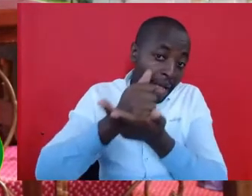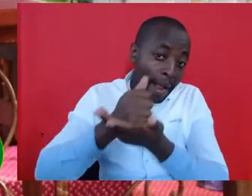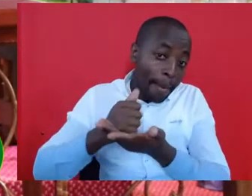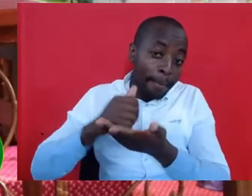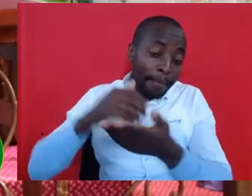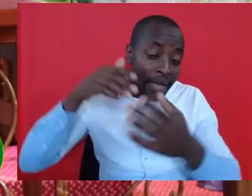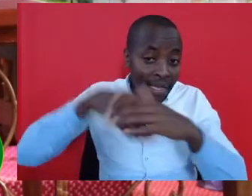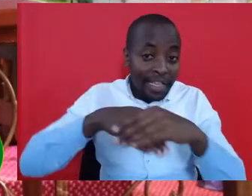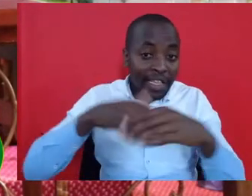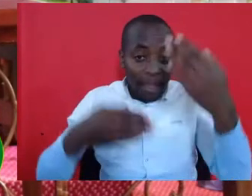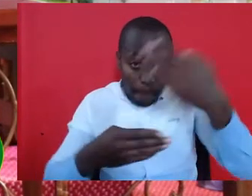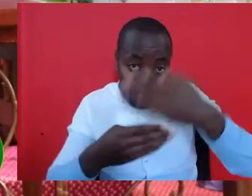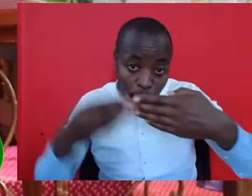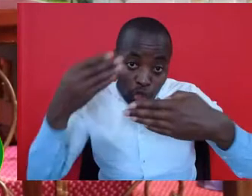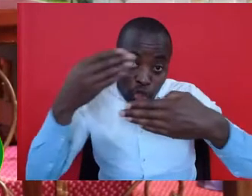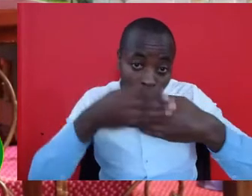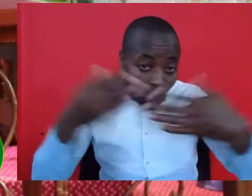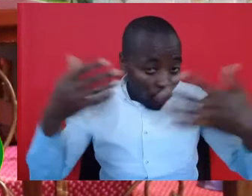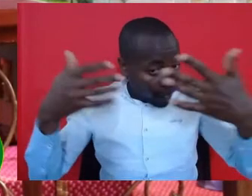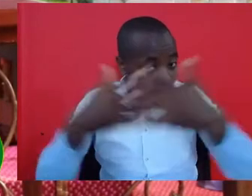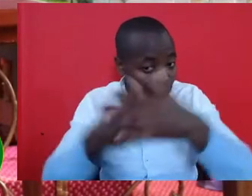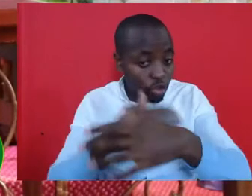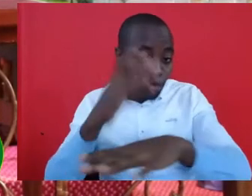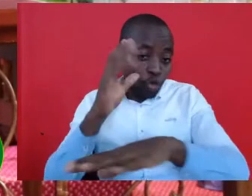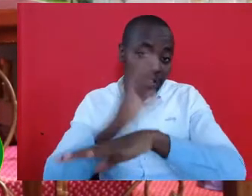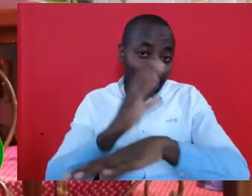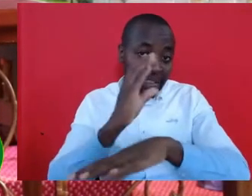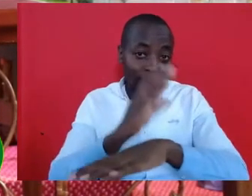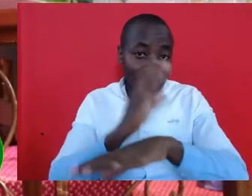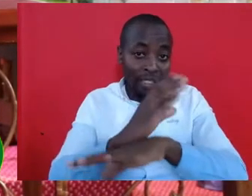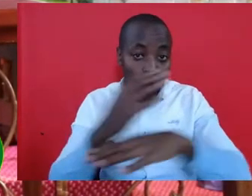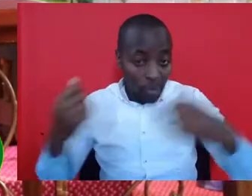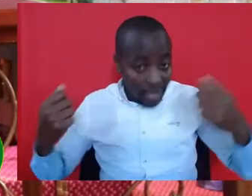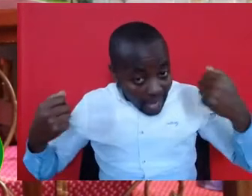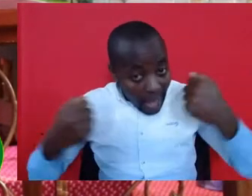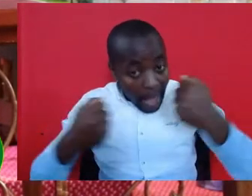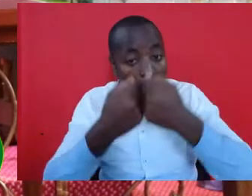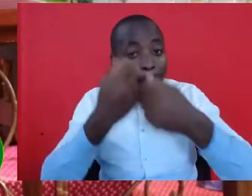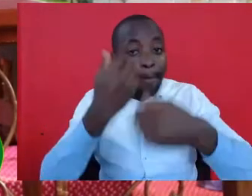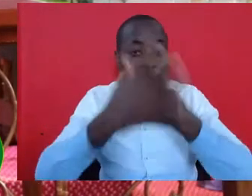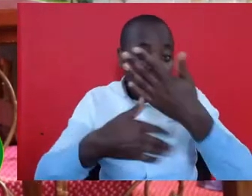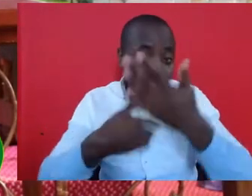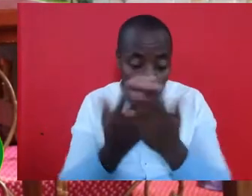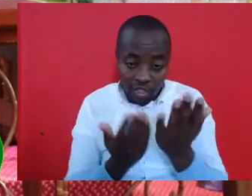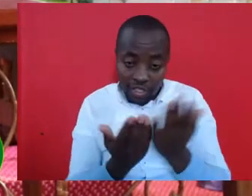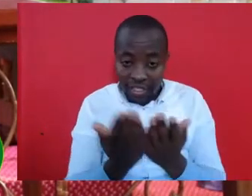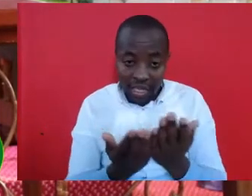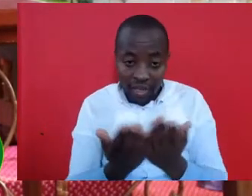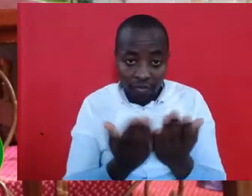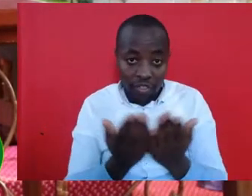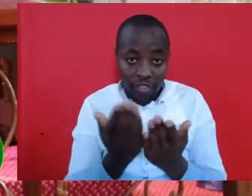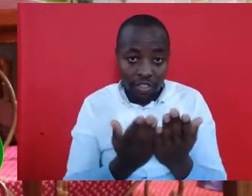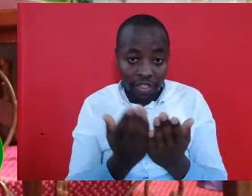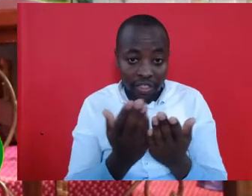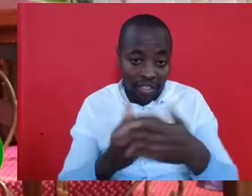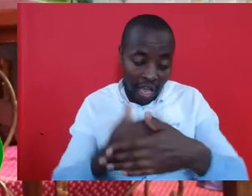ujenzi wa kathedrali mpya, na hii itafanyika katika ibada zote. Kwa hivyo tukimaliza tutamwalika